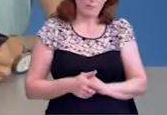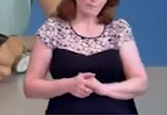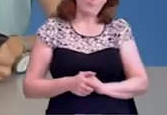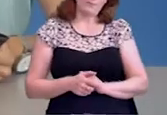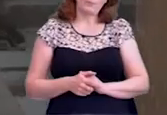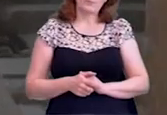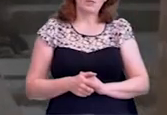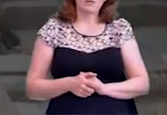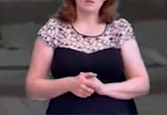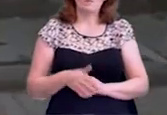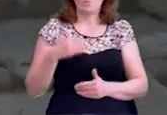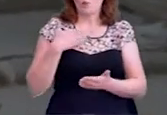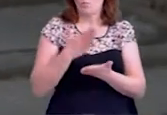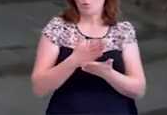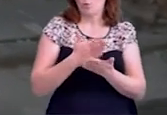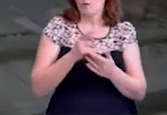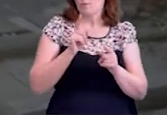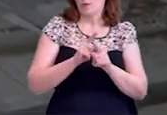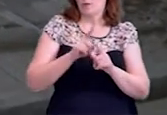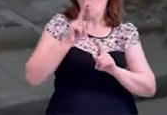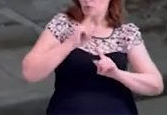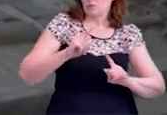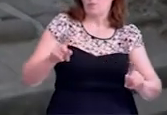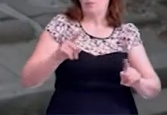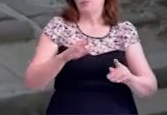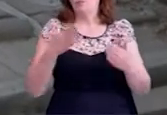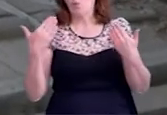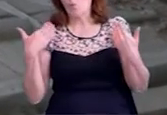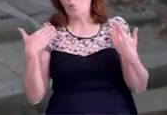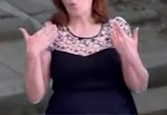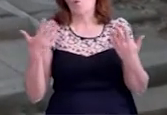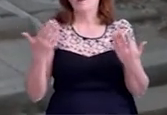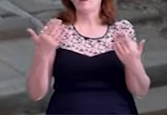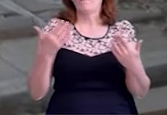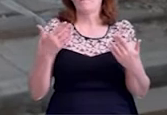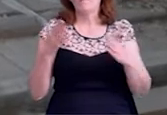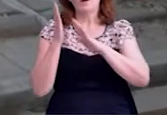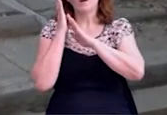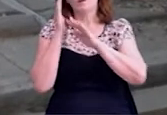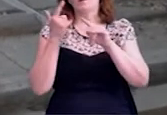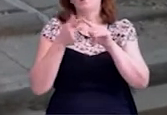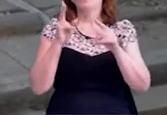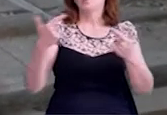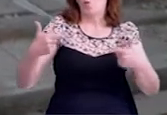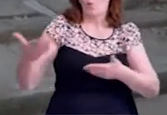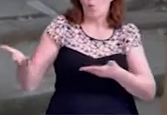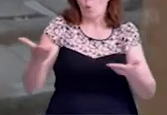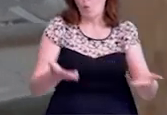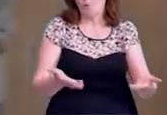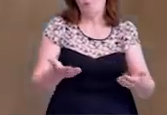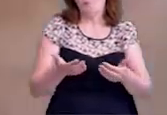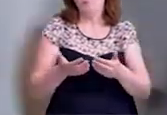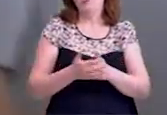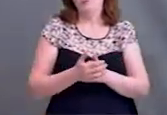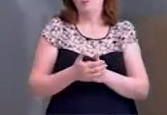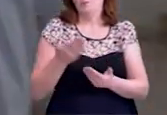Гуман. Це ми перебуваємо з вами в особистих покоях господарів, куди, звичайно, гості банально просто, ну,